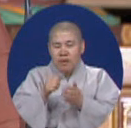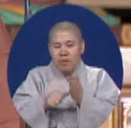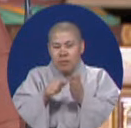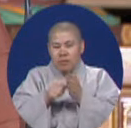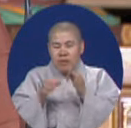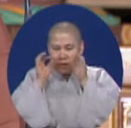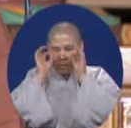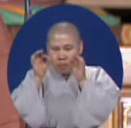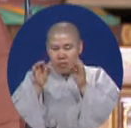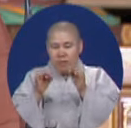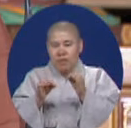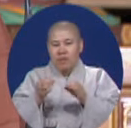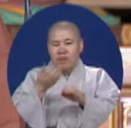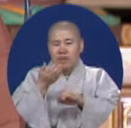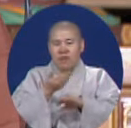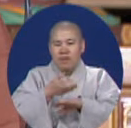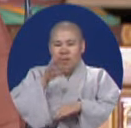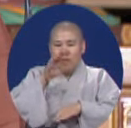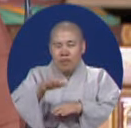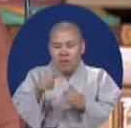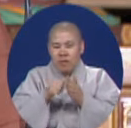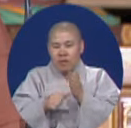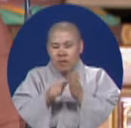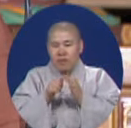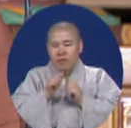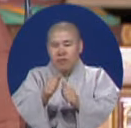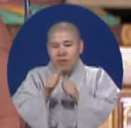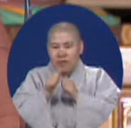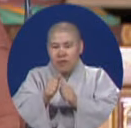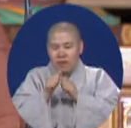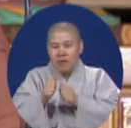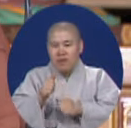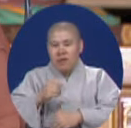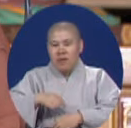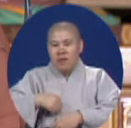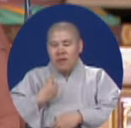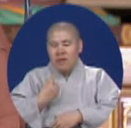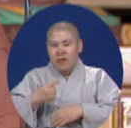이리저리 쫓아다니는 걸 자기 마음이라고 본다. 이걸 미혹하다 그래요.